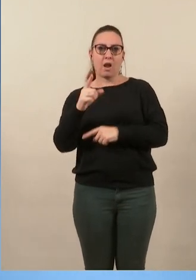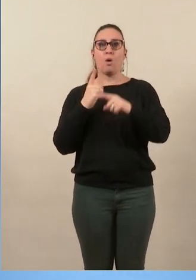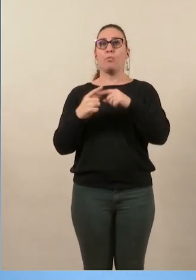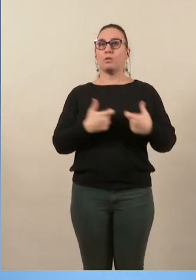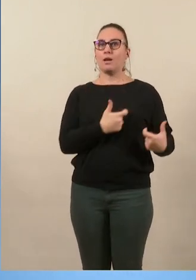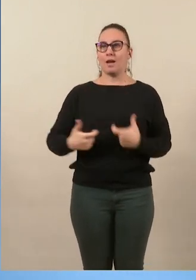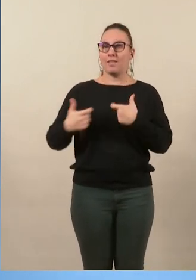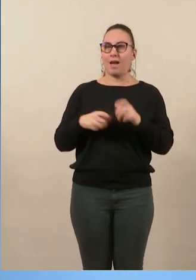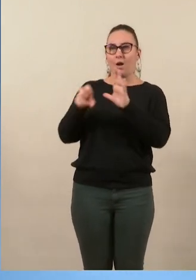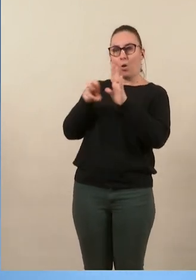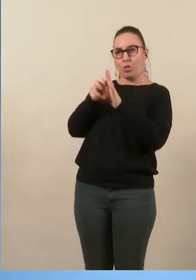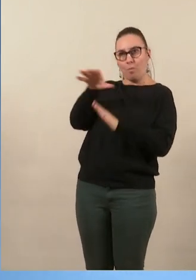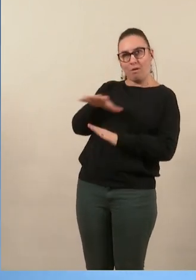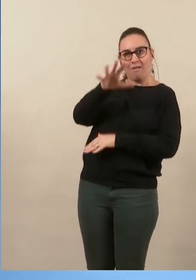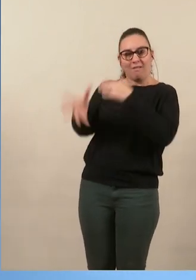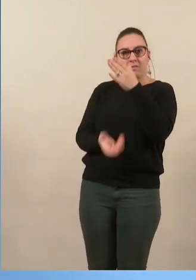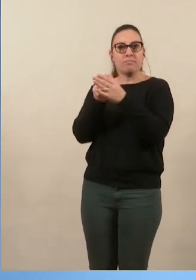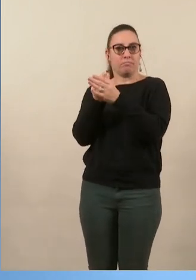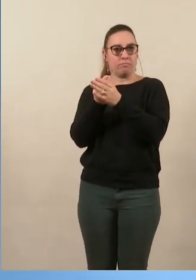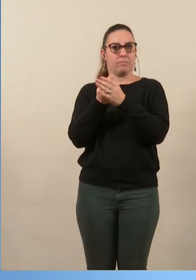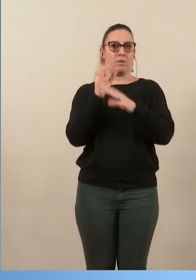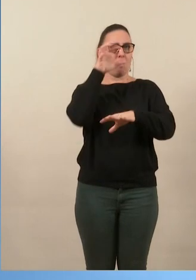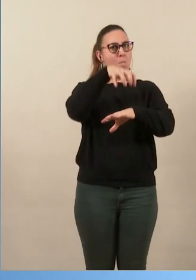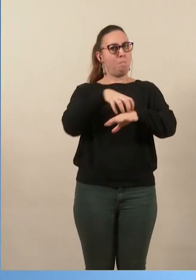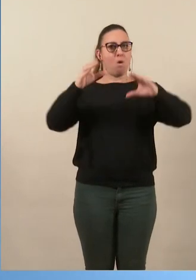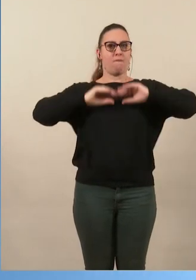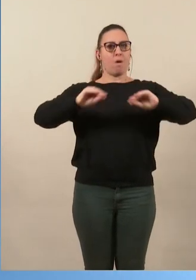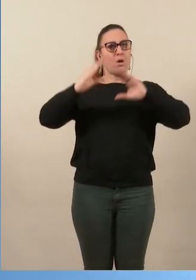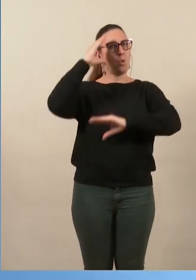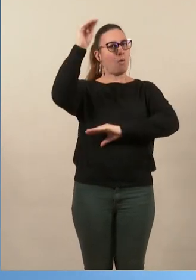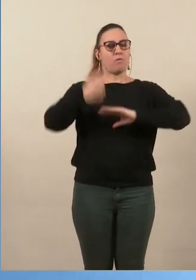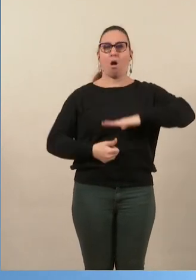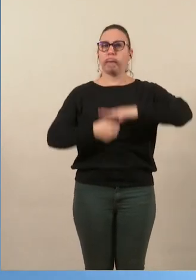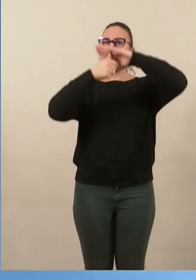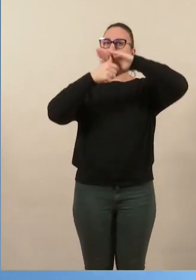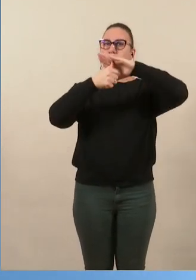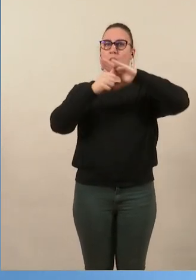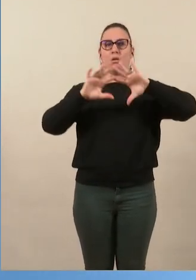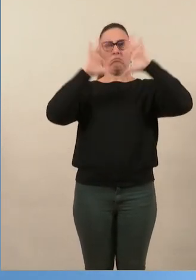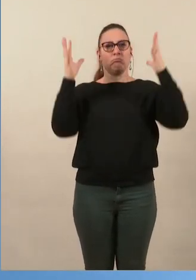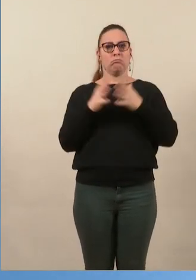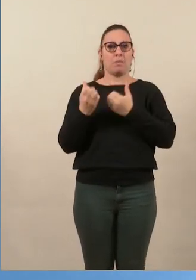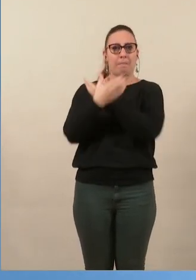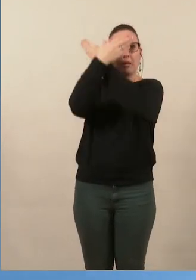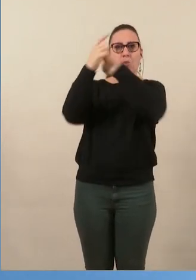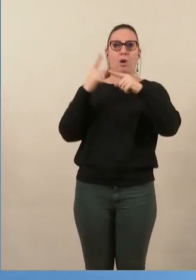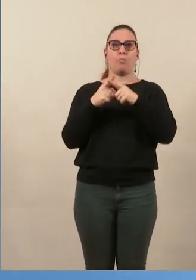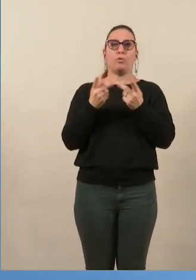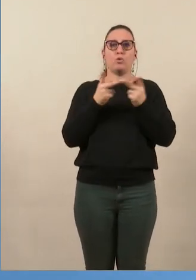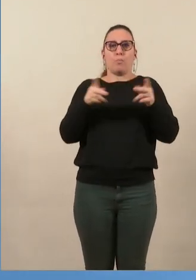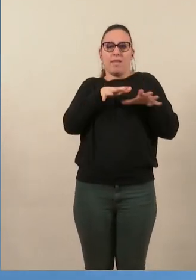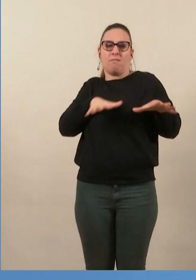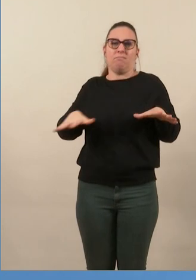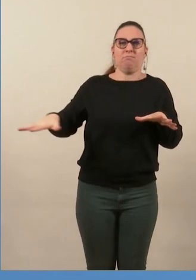Grenoble il constitue le principal pôle de formation professionnelle de la métropole et région urbaine